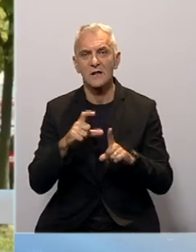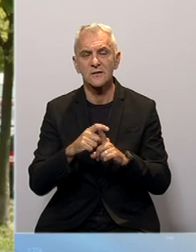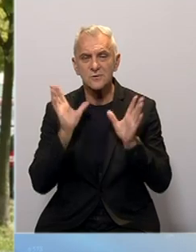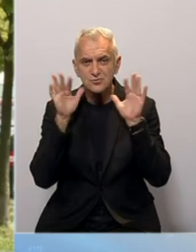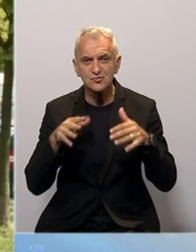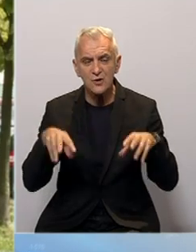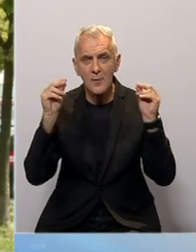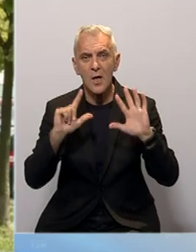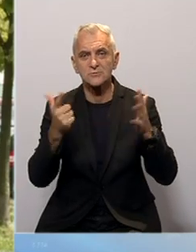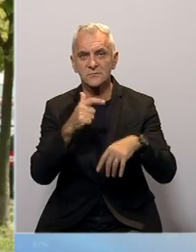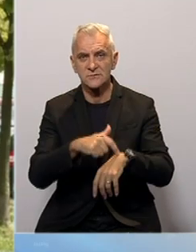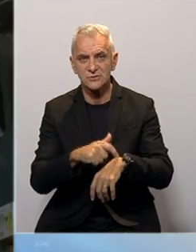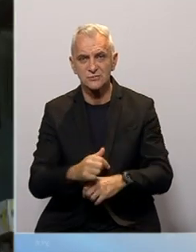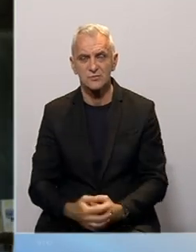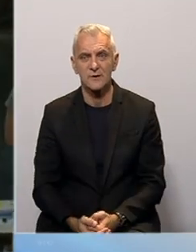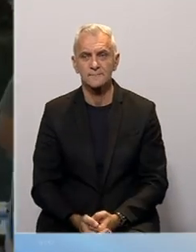u 17 časova.